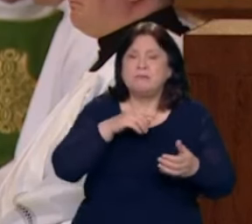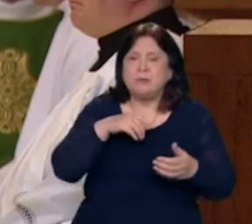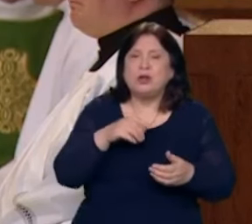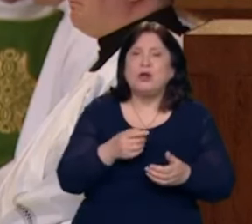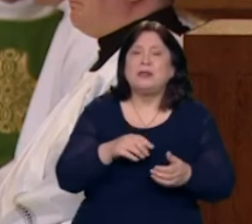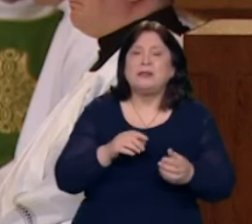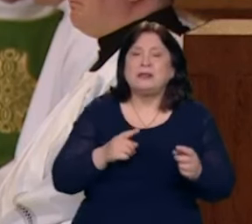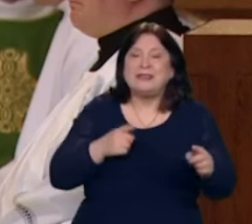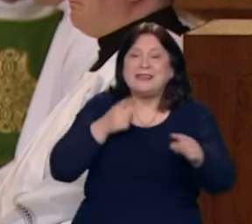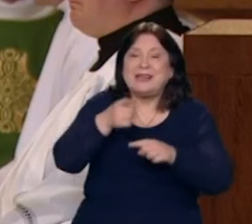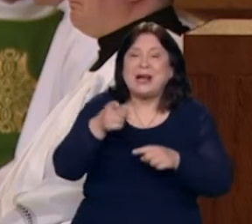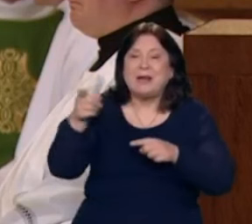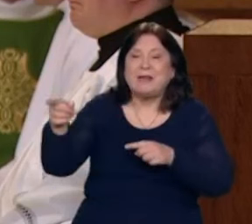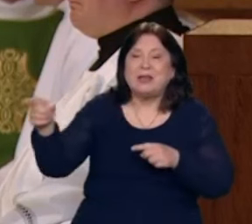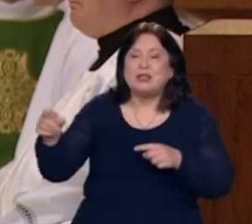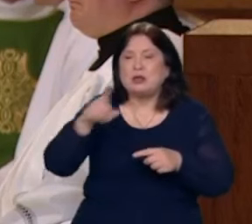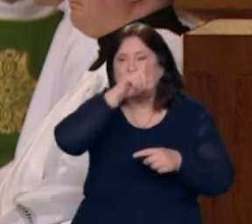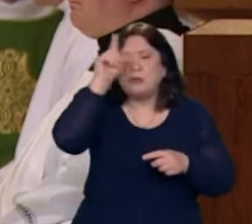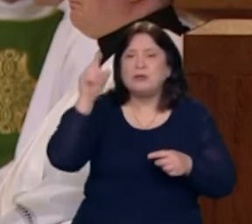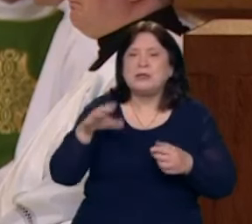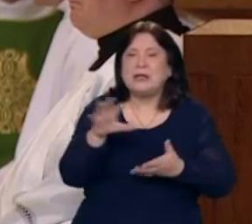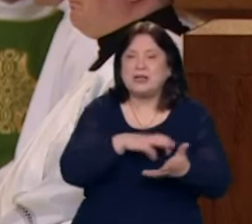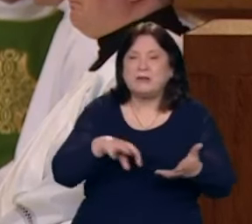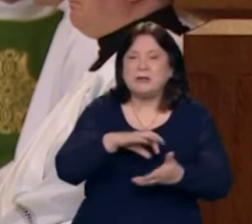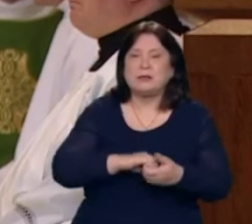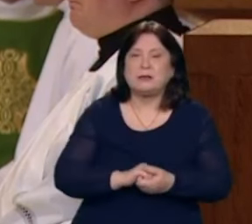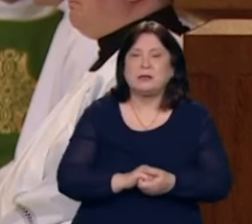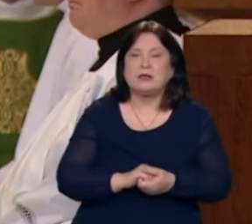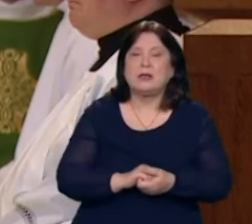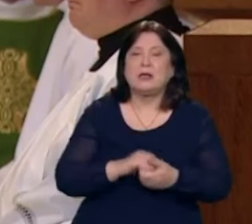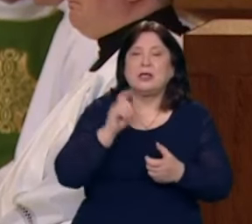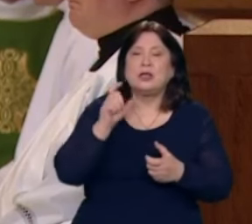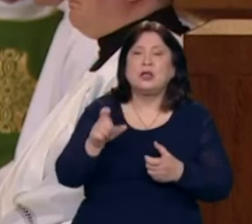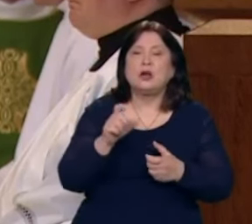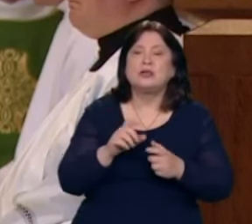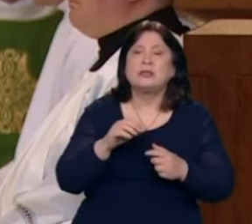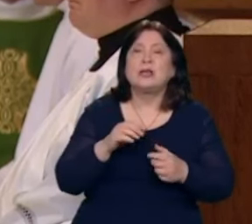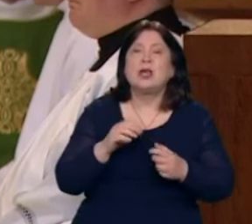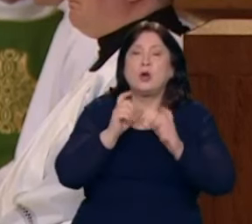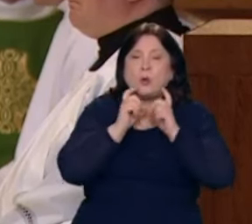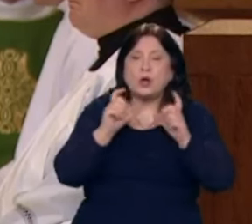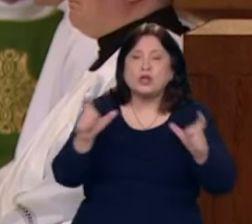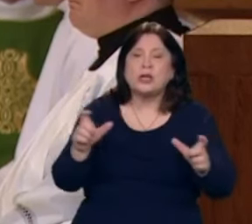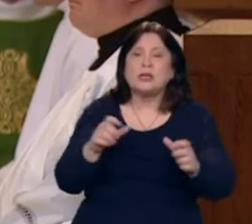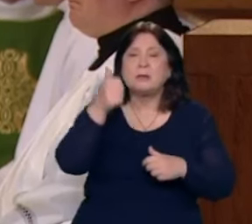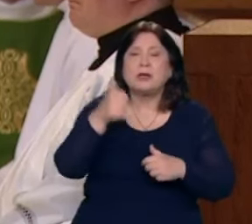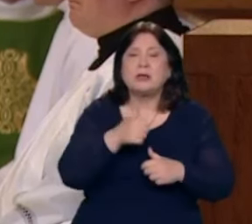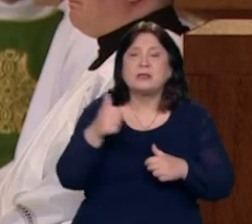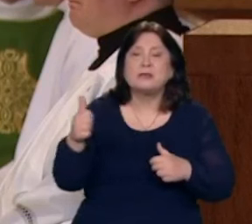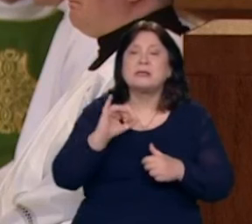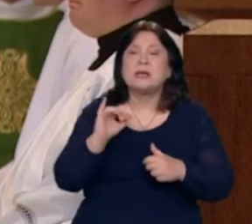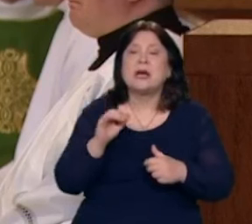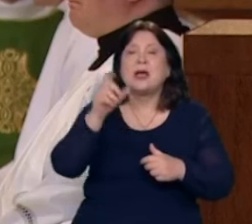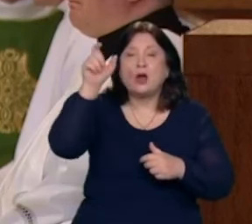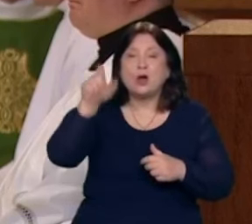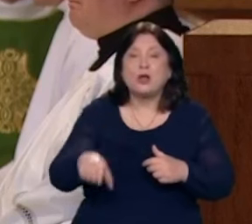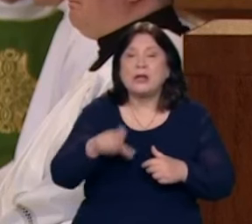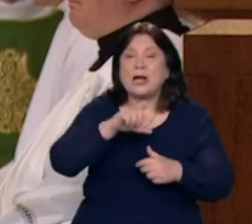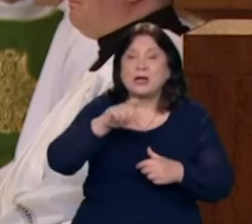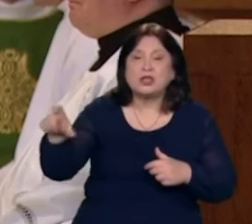trać do świata z orędziem Chrystusa ukrzyżowanego